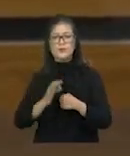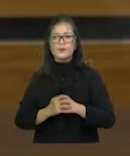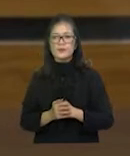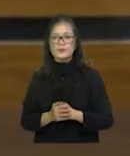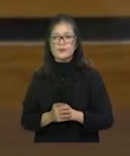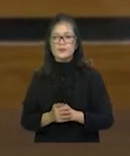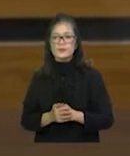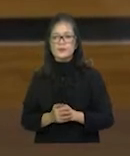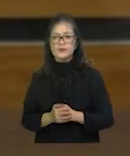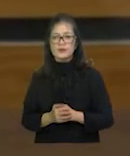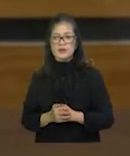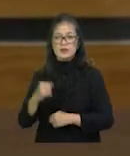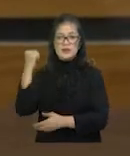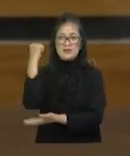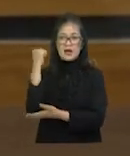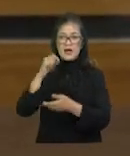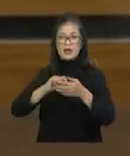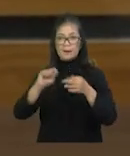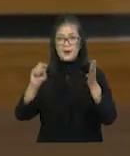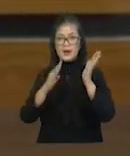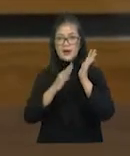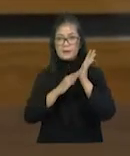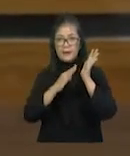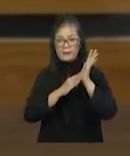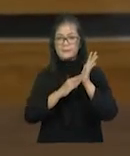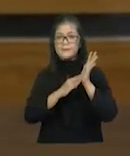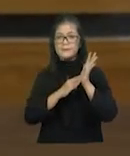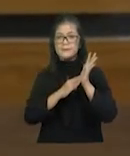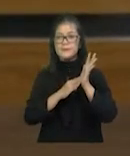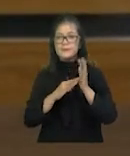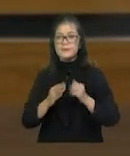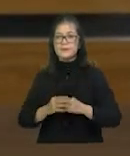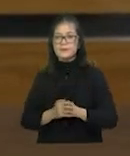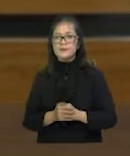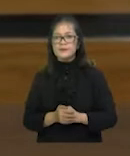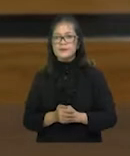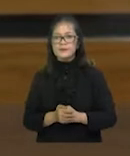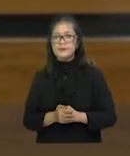tersangka MM, Bupati Tanah Bumbu, periode 2010-2015,